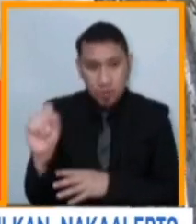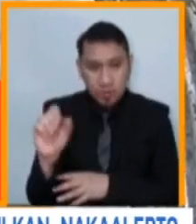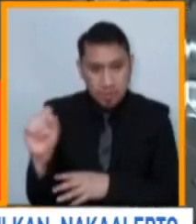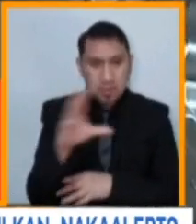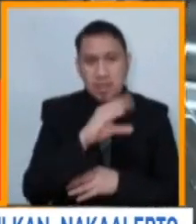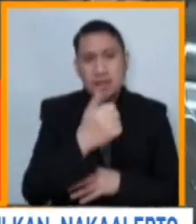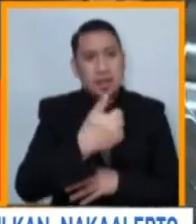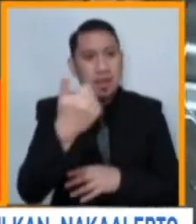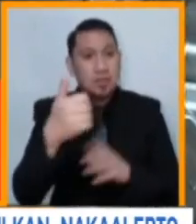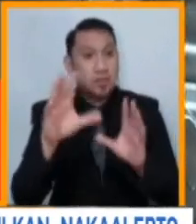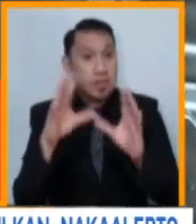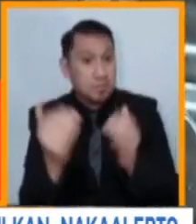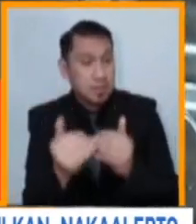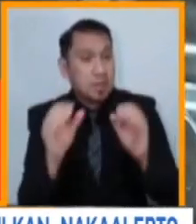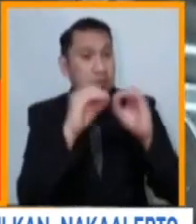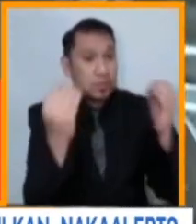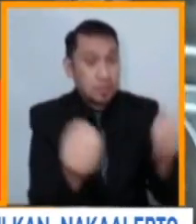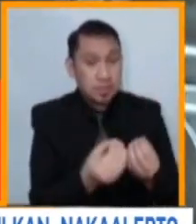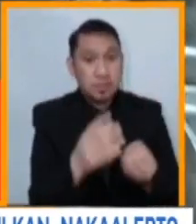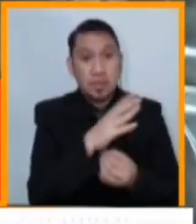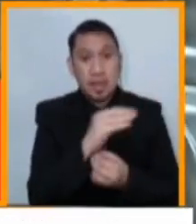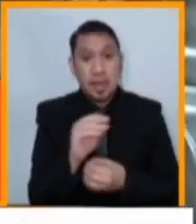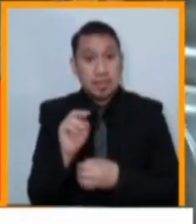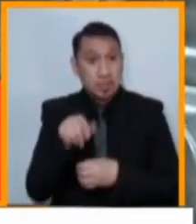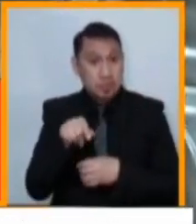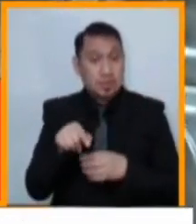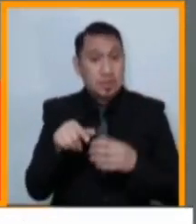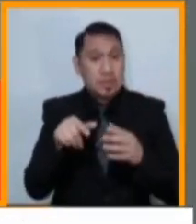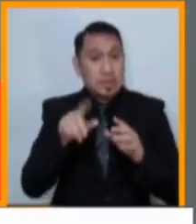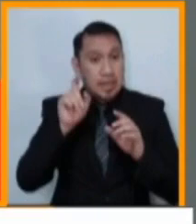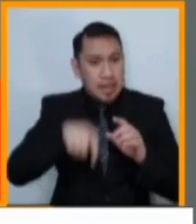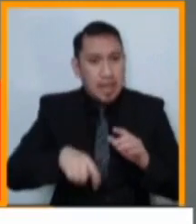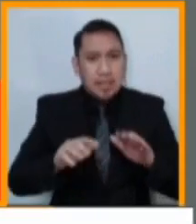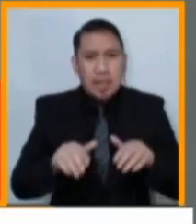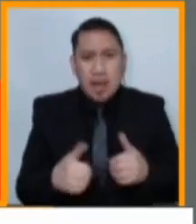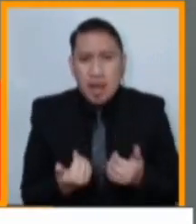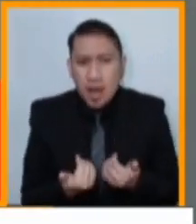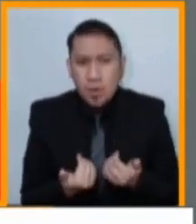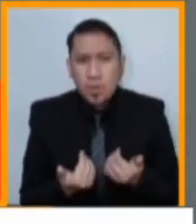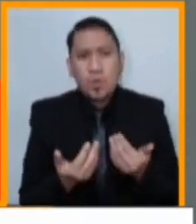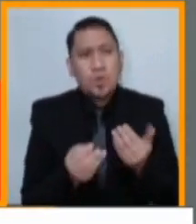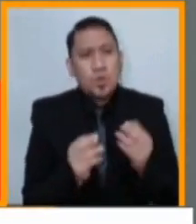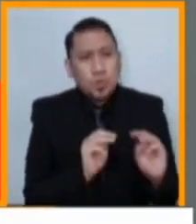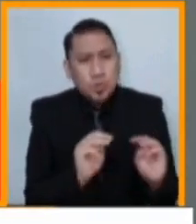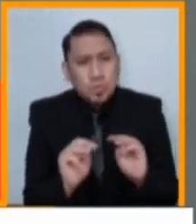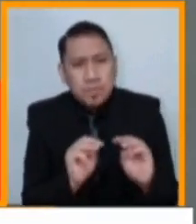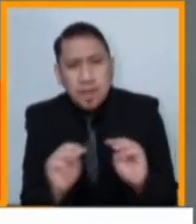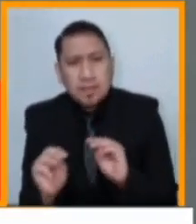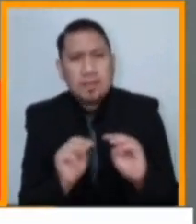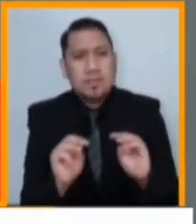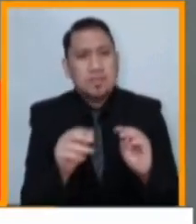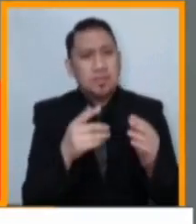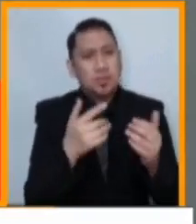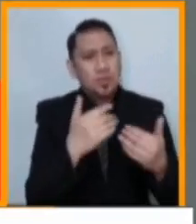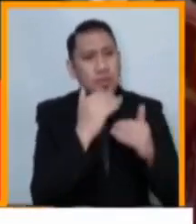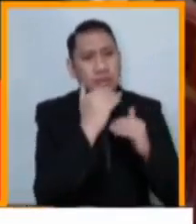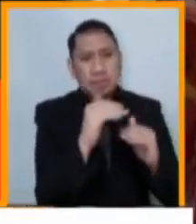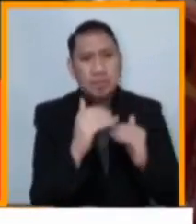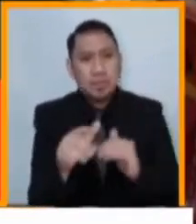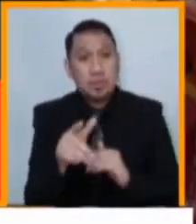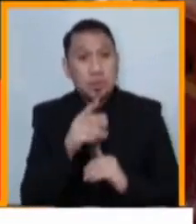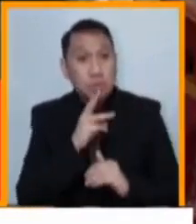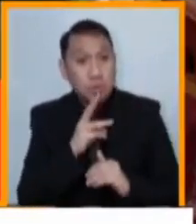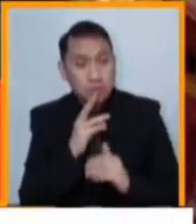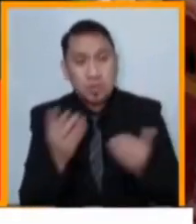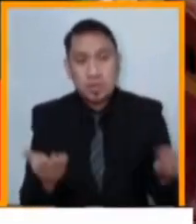na rin po yung NIA para po mamanage yung limitadong supply ngayon dito sa Angat Dam. Dulot na rin po